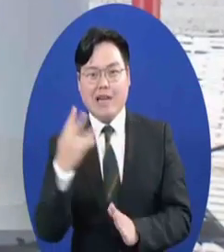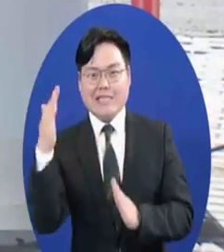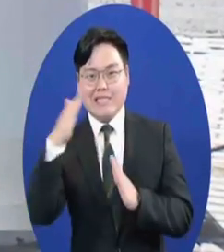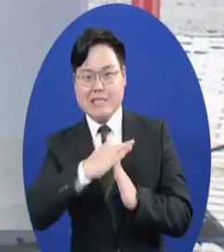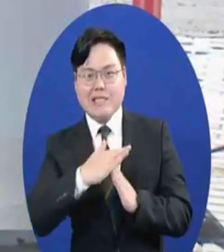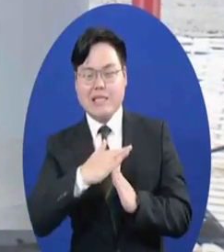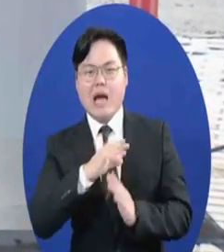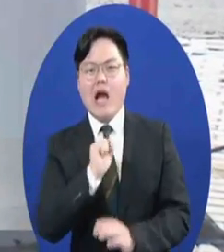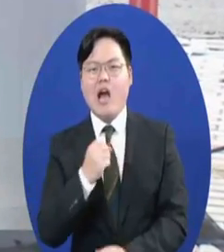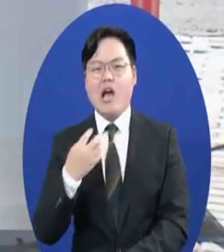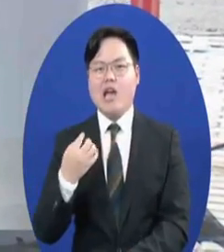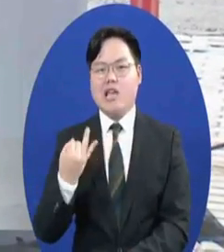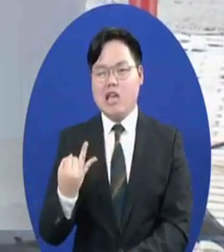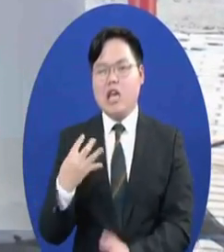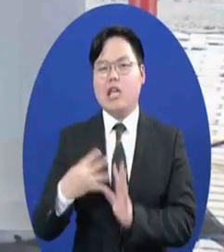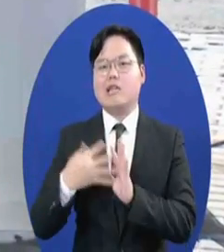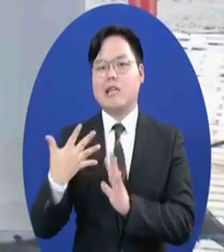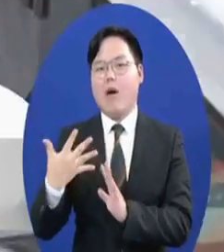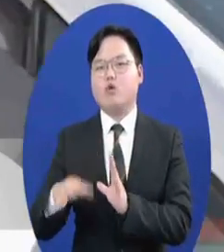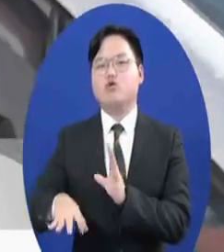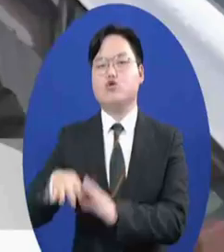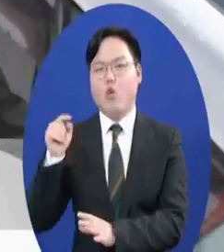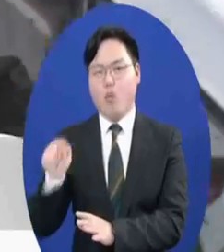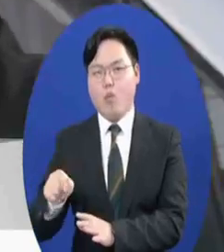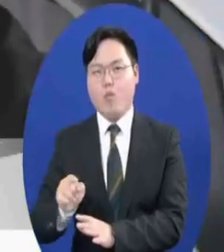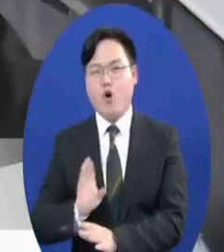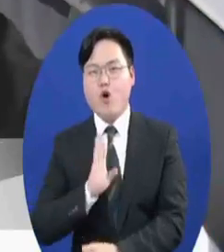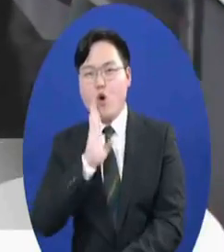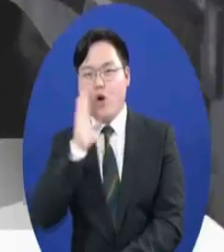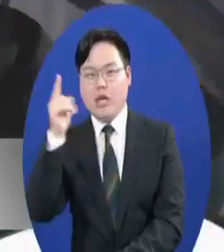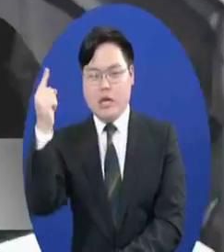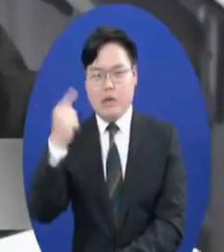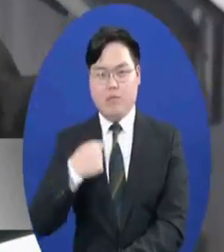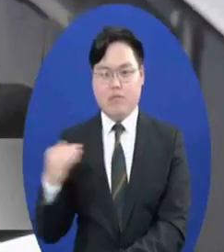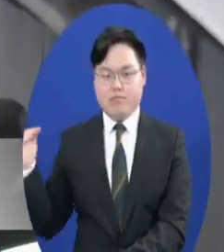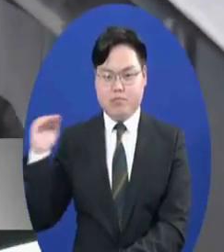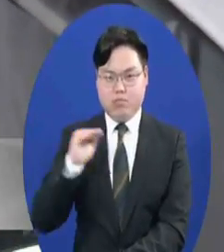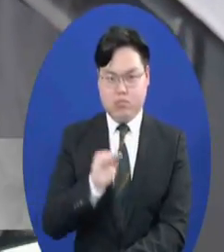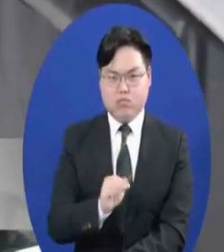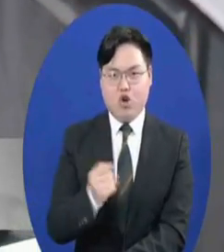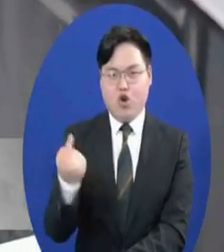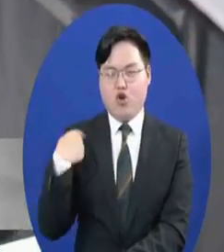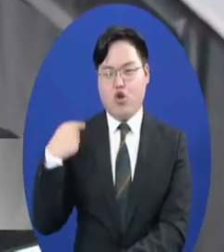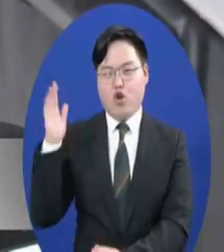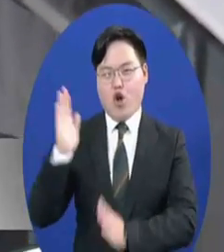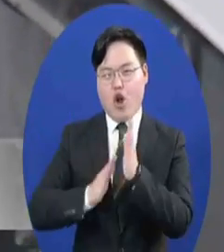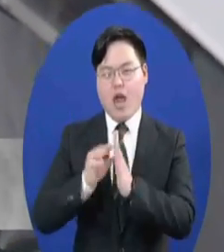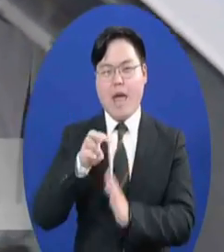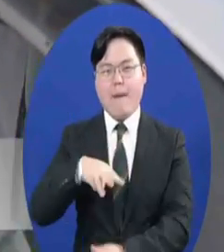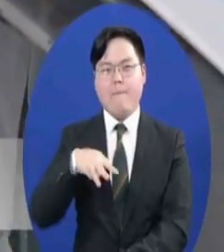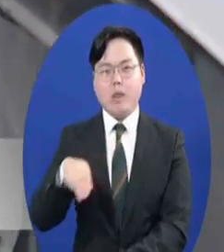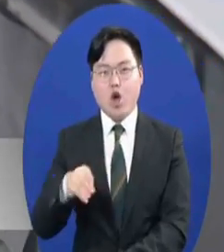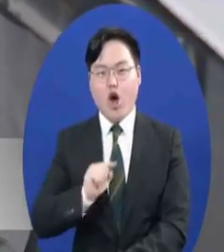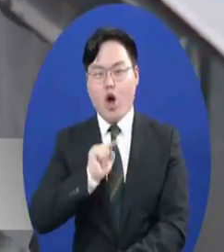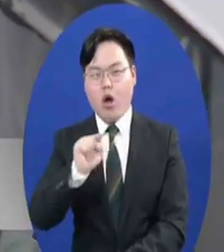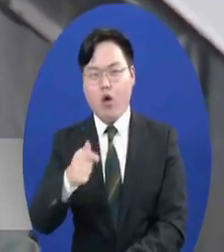учраас АИ-95 түлш сонгож байна. Өглөө гараад энэ л ирчихсэн. Өчигдөр арай нэг эмтээ